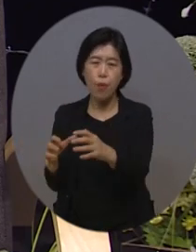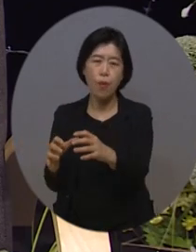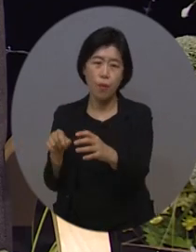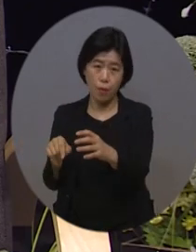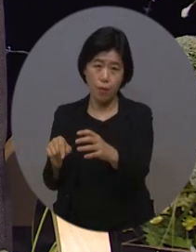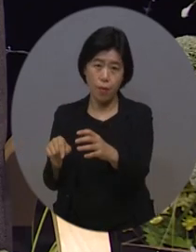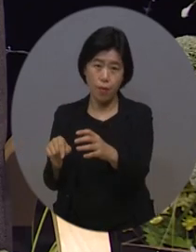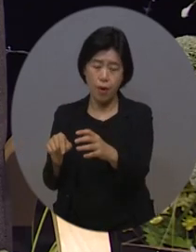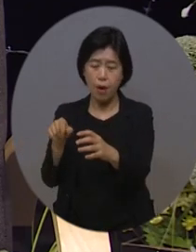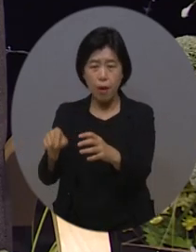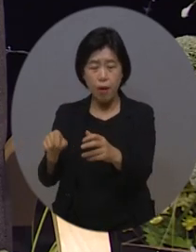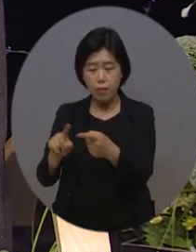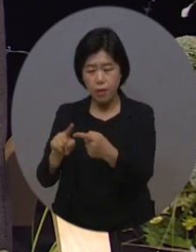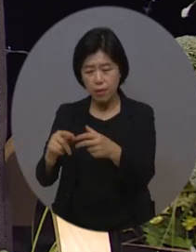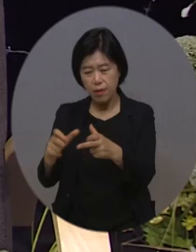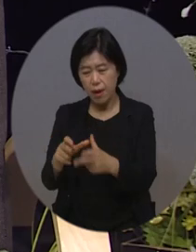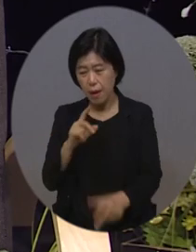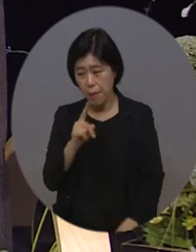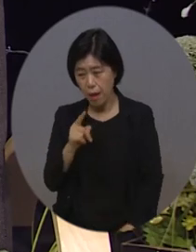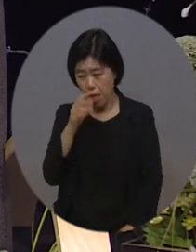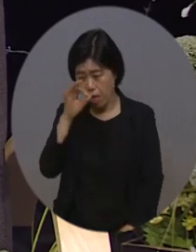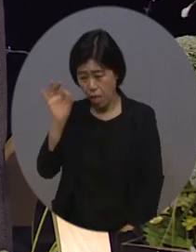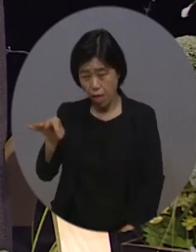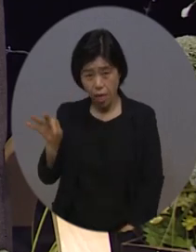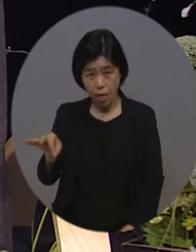나대아리란 신적으로 그들을 부르겠습니다.